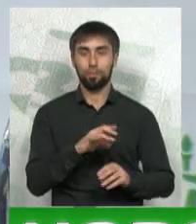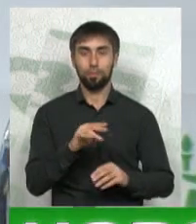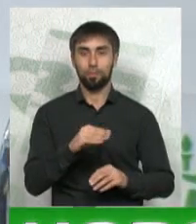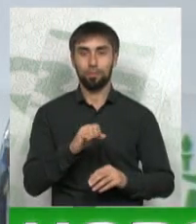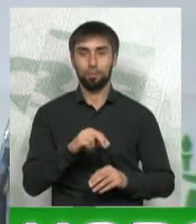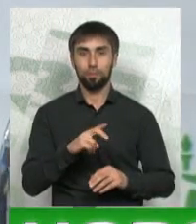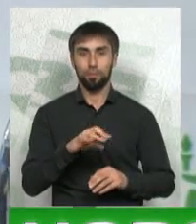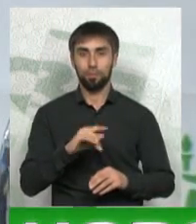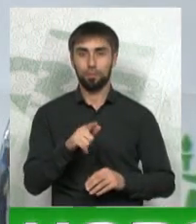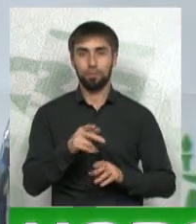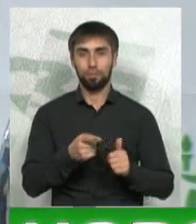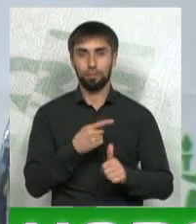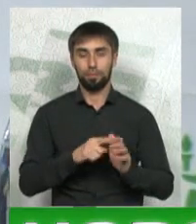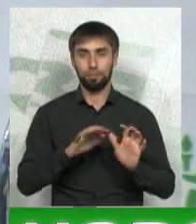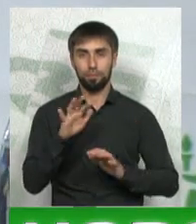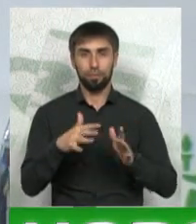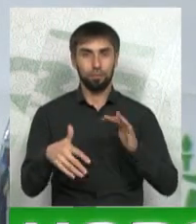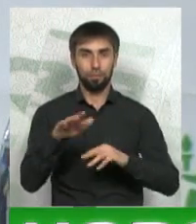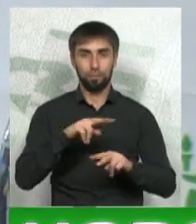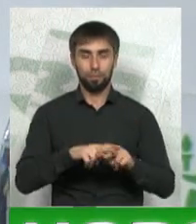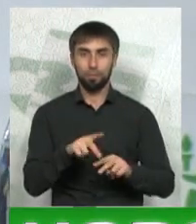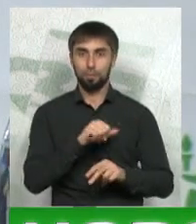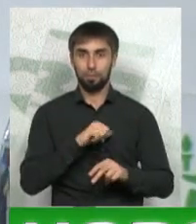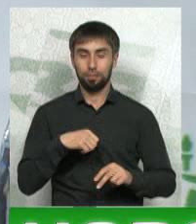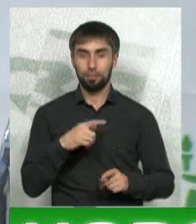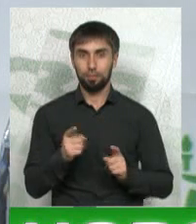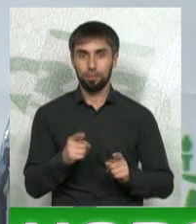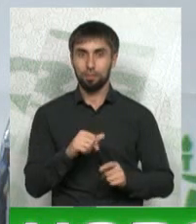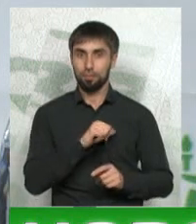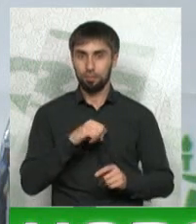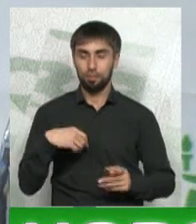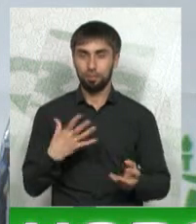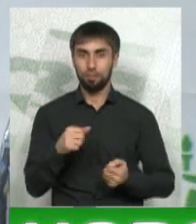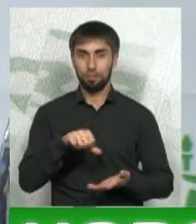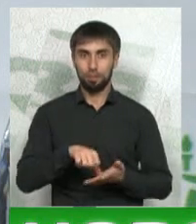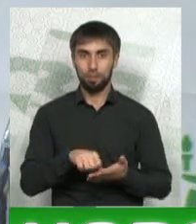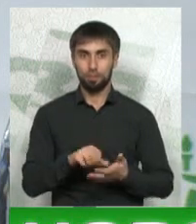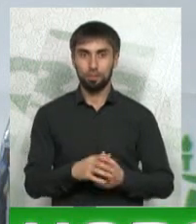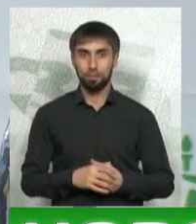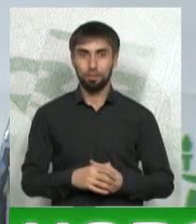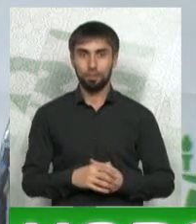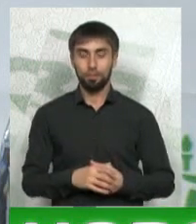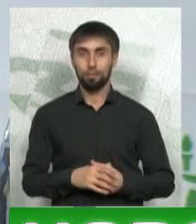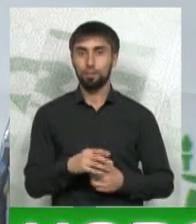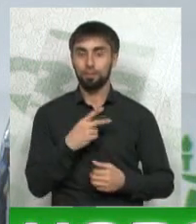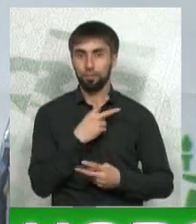нашей республики. На самом деле, лично принял участие и увидел,